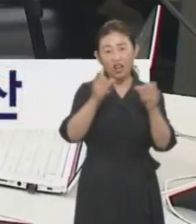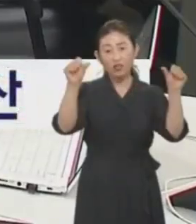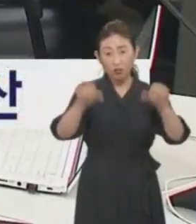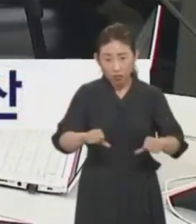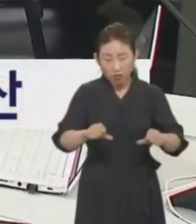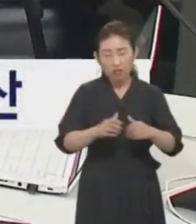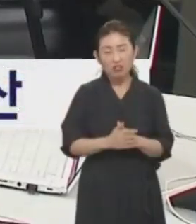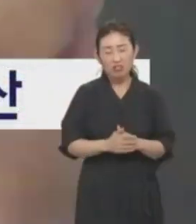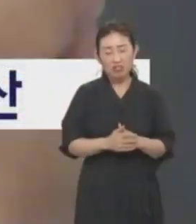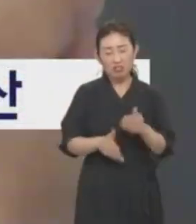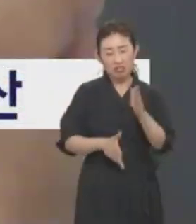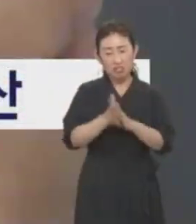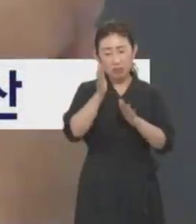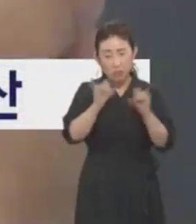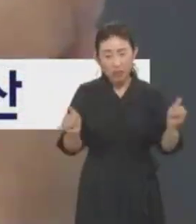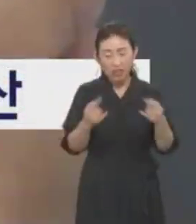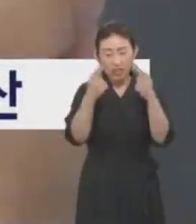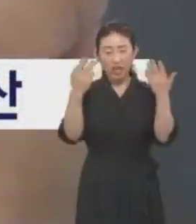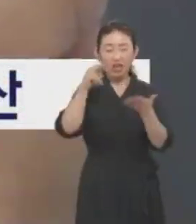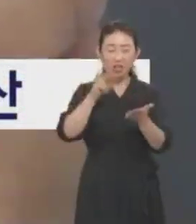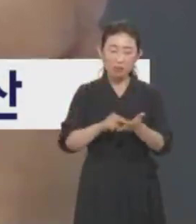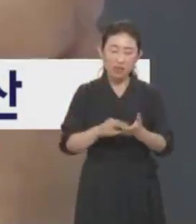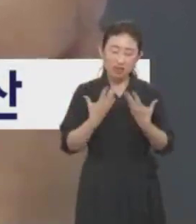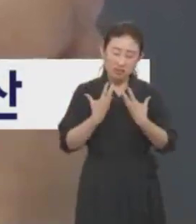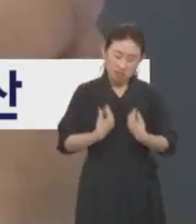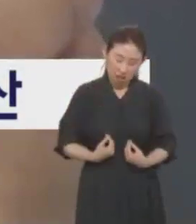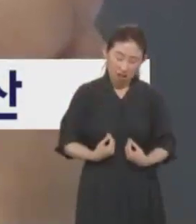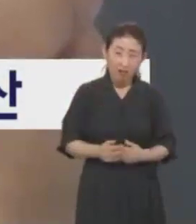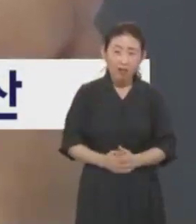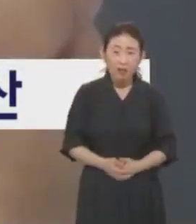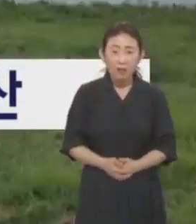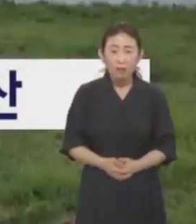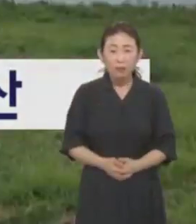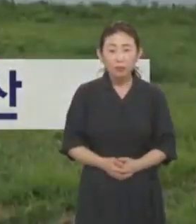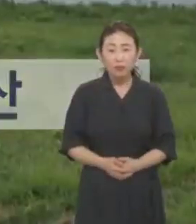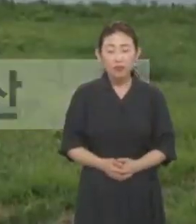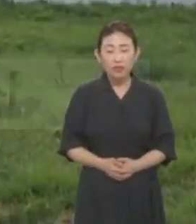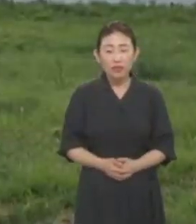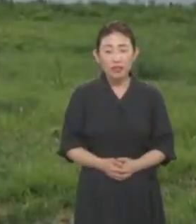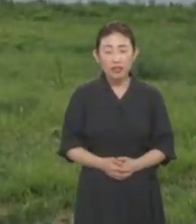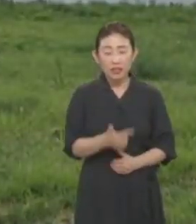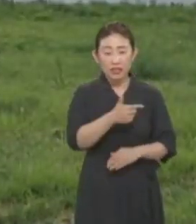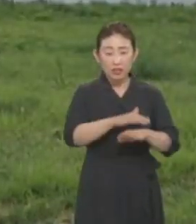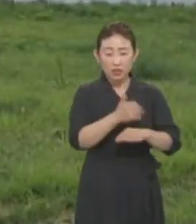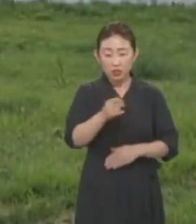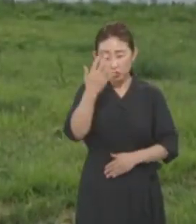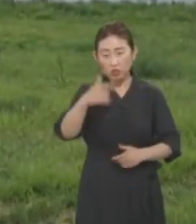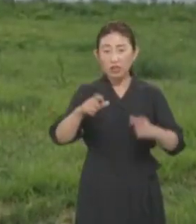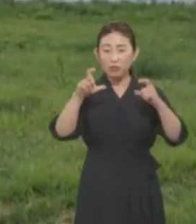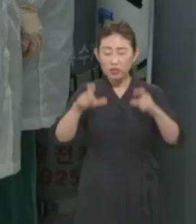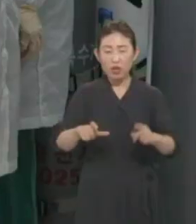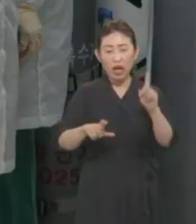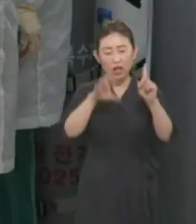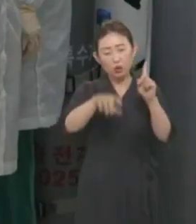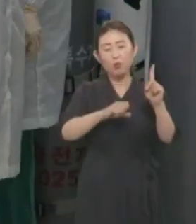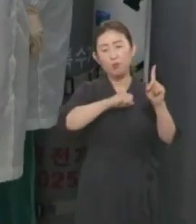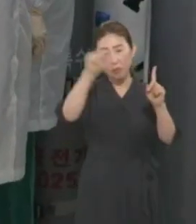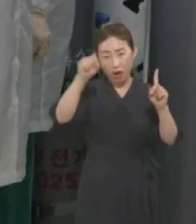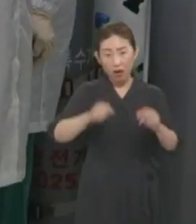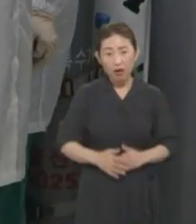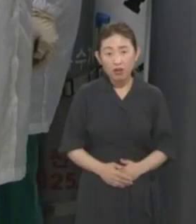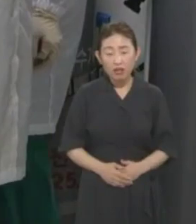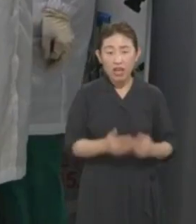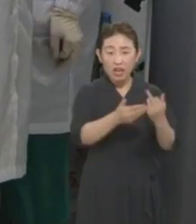시민들은 실망감을 넘어 지역 홀대론까지 불거지고 있습니다. 대전, 세종, 충남에서는 단 한 곳만